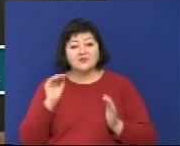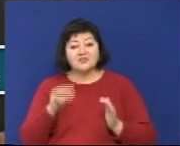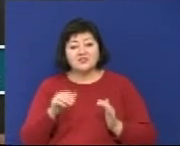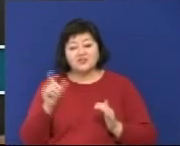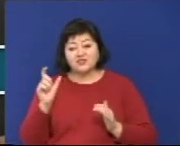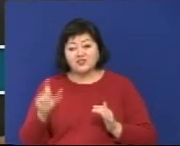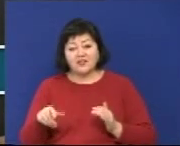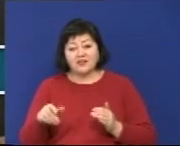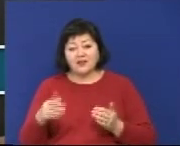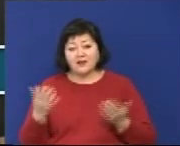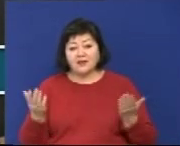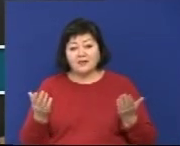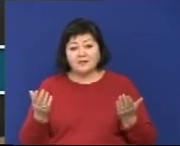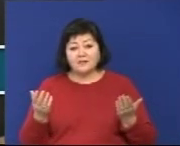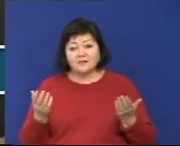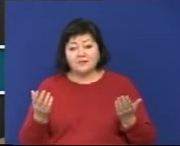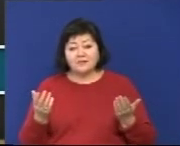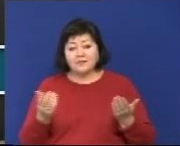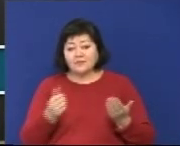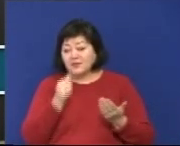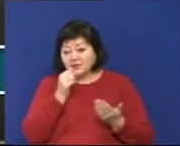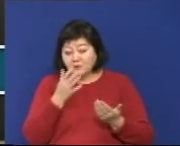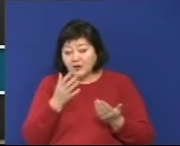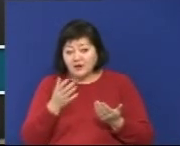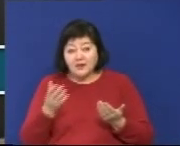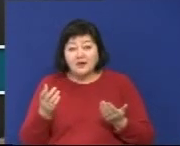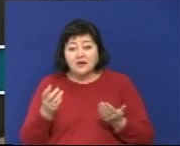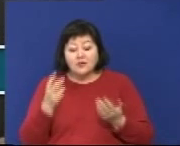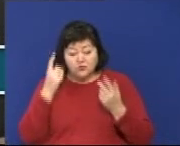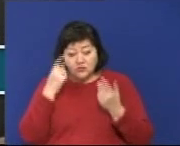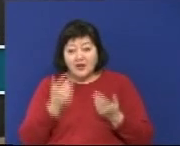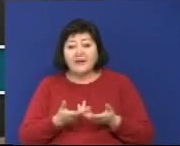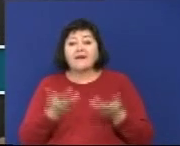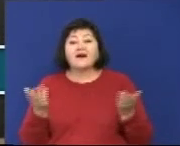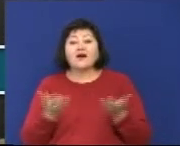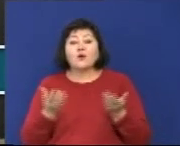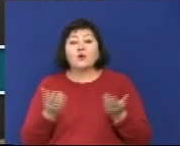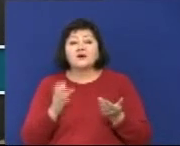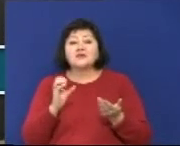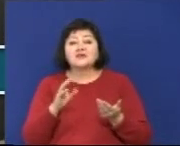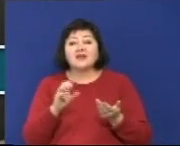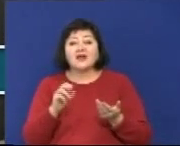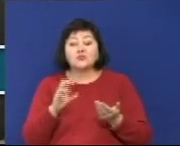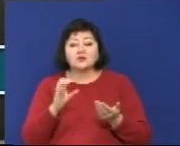мы не могли, кажется, их актуализировать, их статус определить. Ну, на сегодня определили